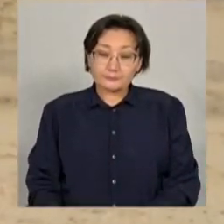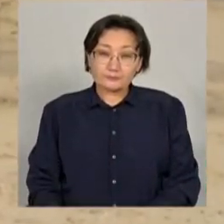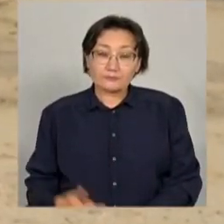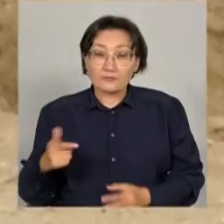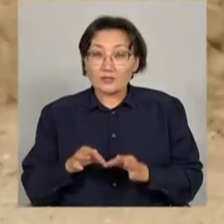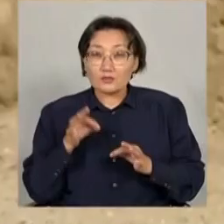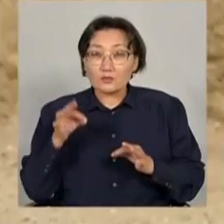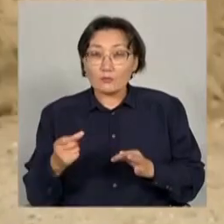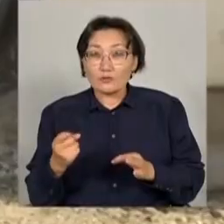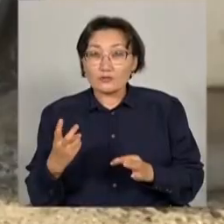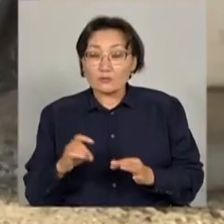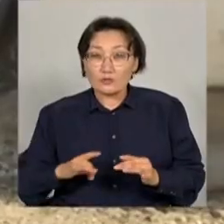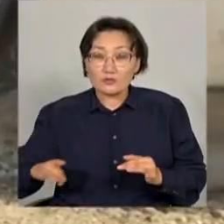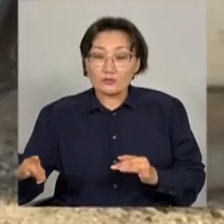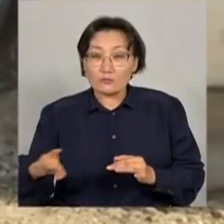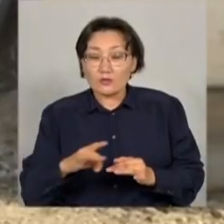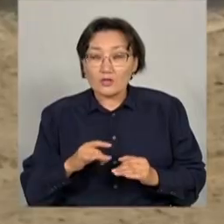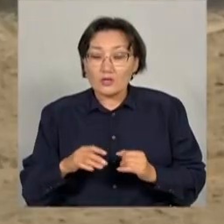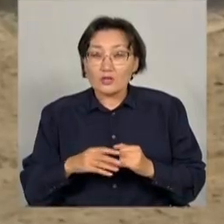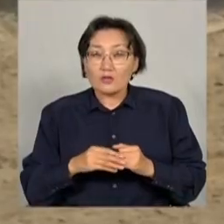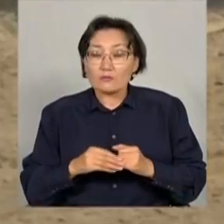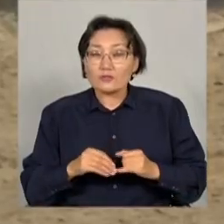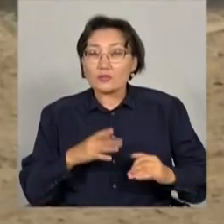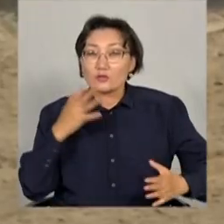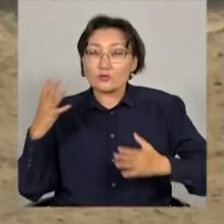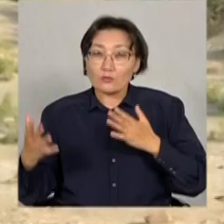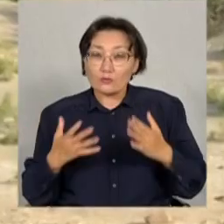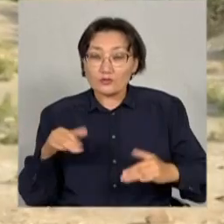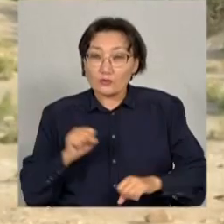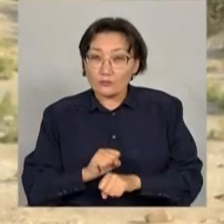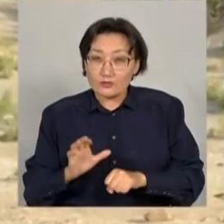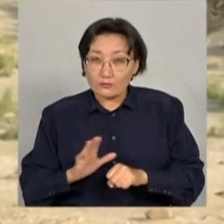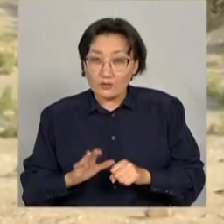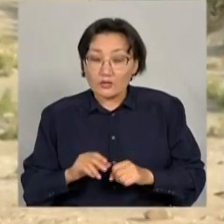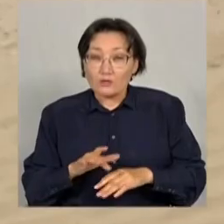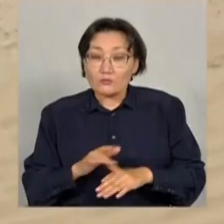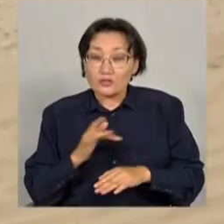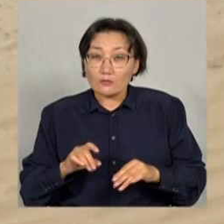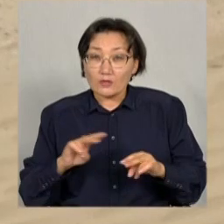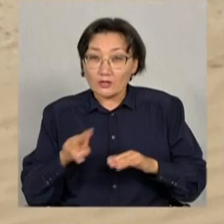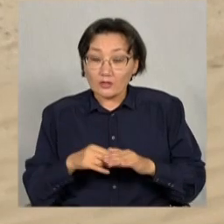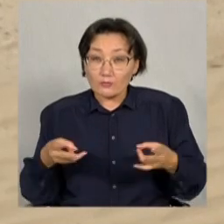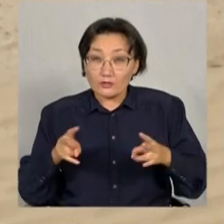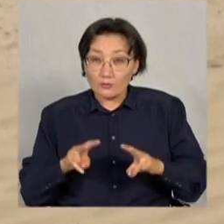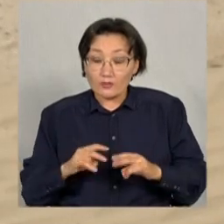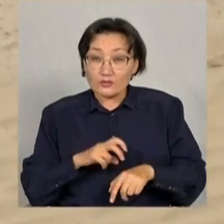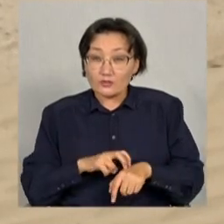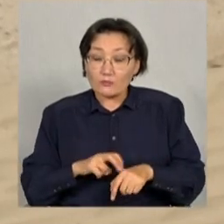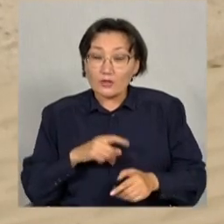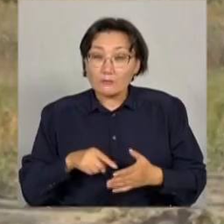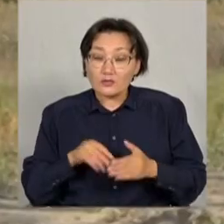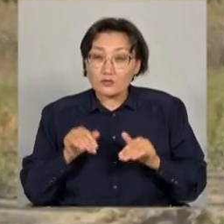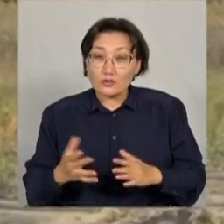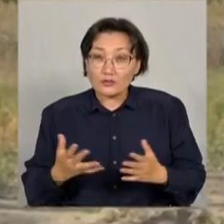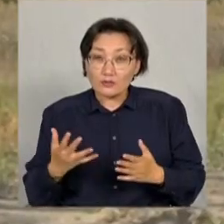Atrau oblasında birneşe audan kumdı dauldan arılalmay otur. Tırgındar üylerimiz şağılğımnın astında kalama dep öylenet. Meselene şişu jolu